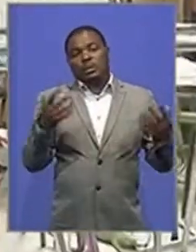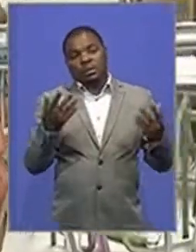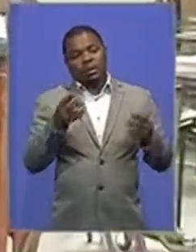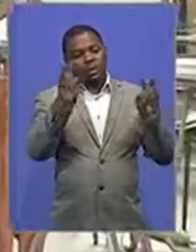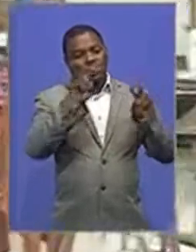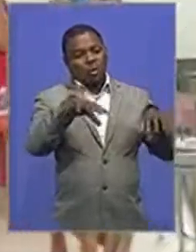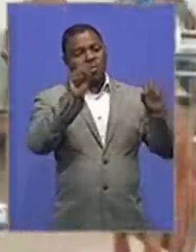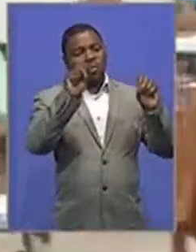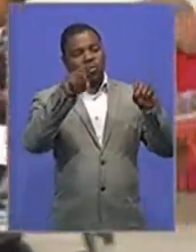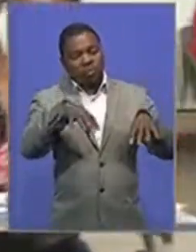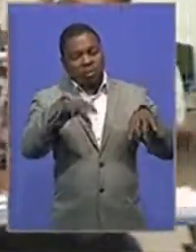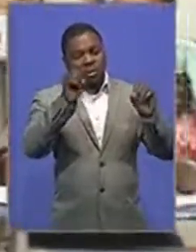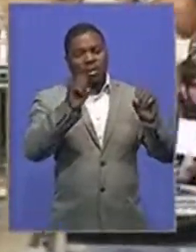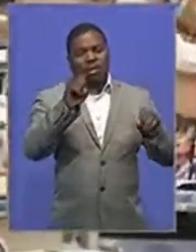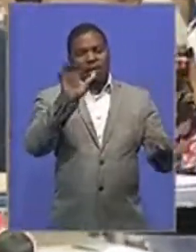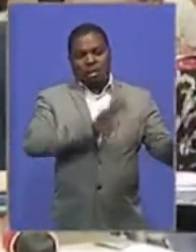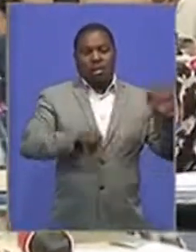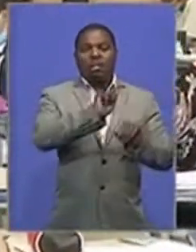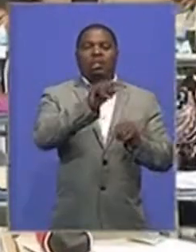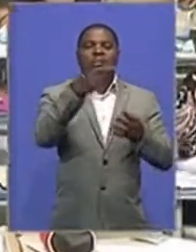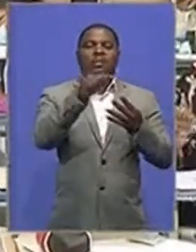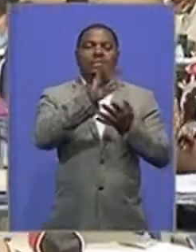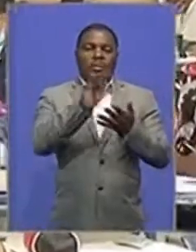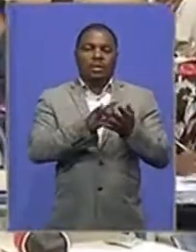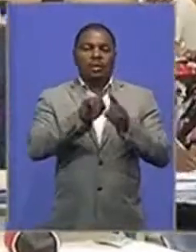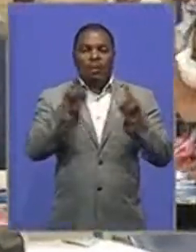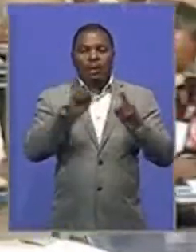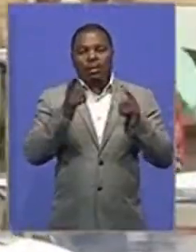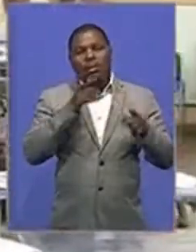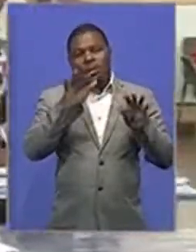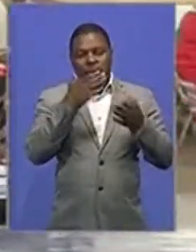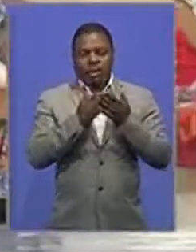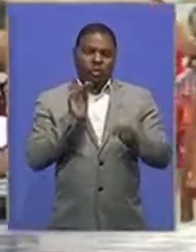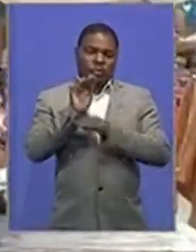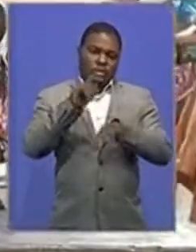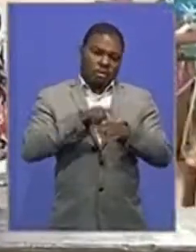ditse tse ngata empa basebeletsi ba kgona go sebetsa nako e fetang e badilweng.